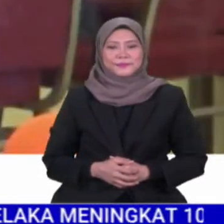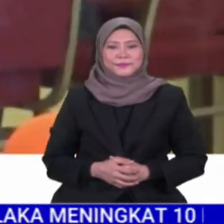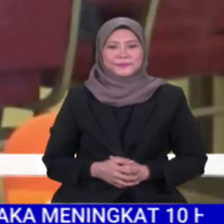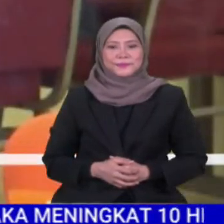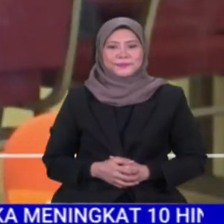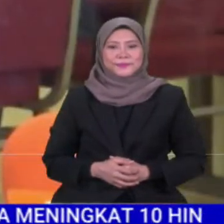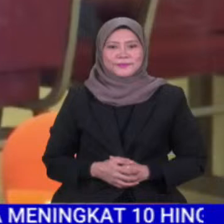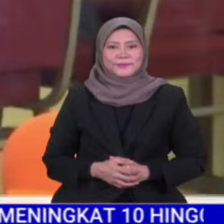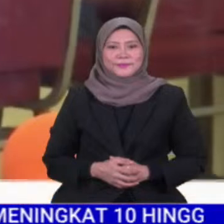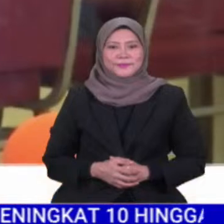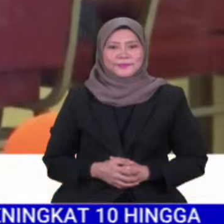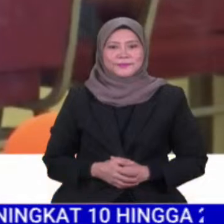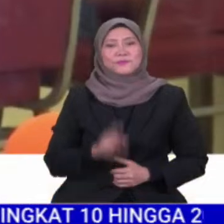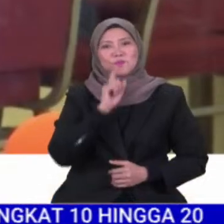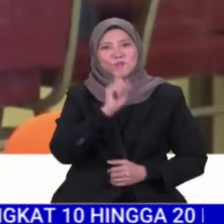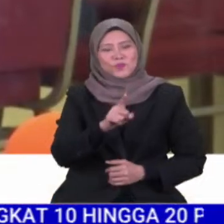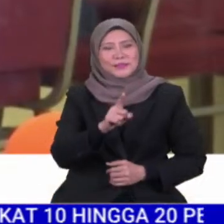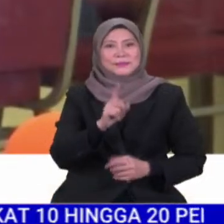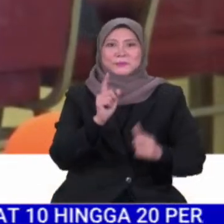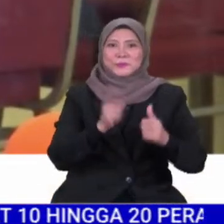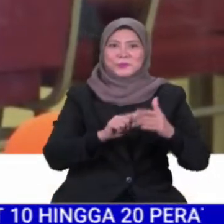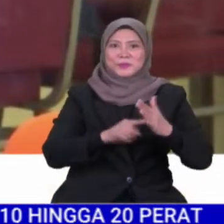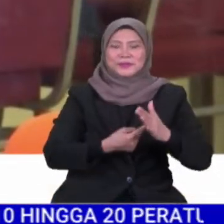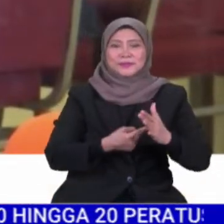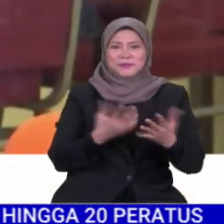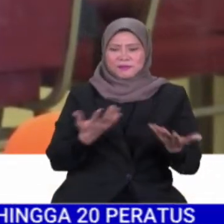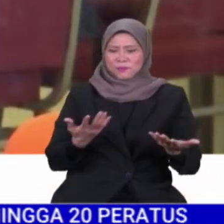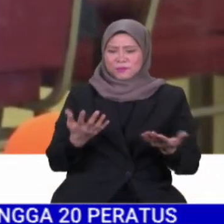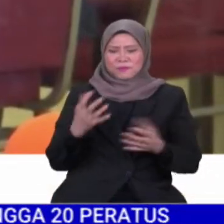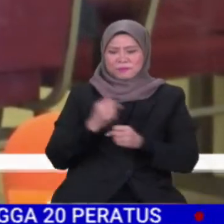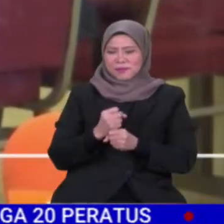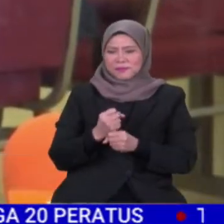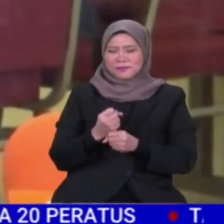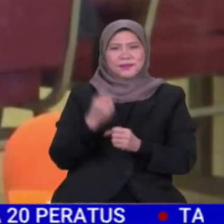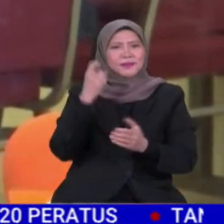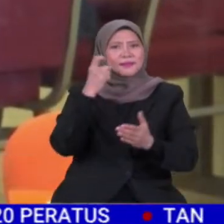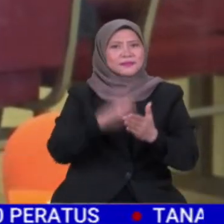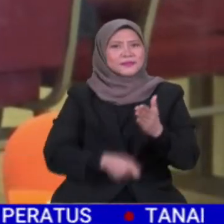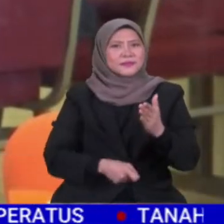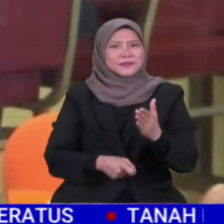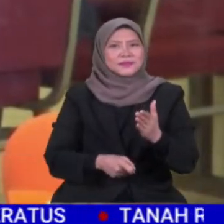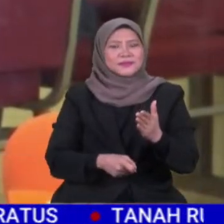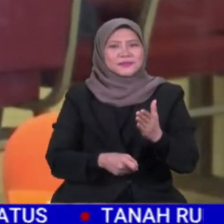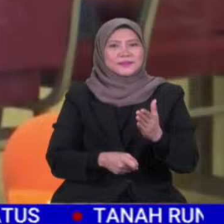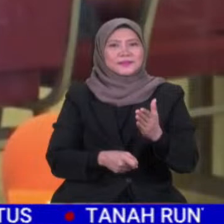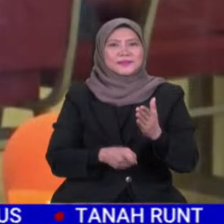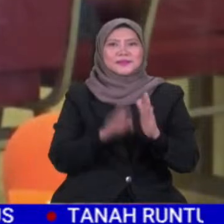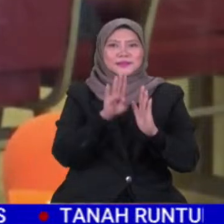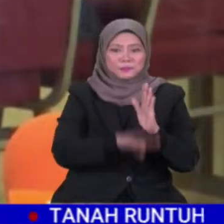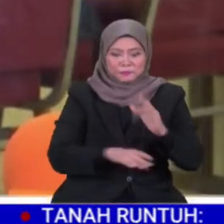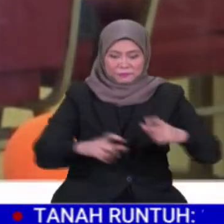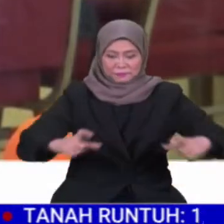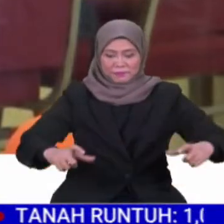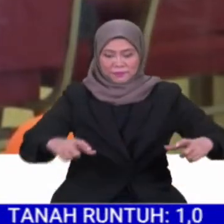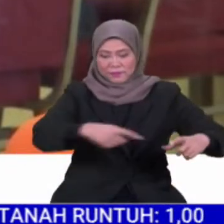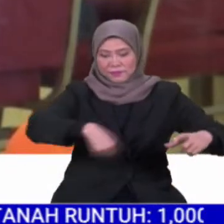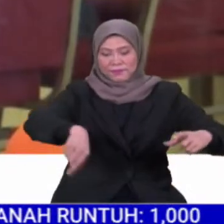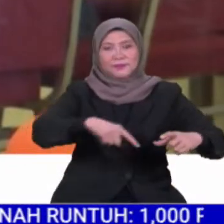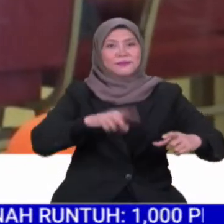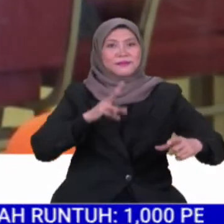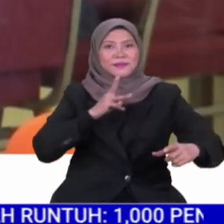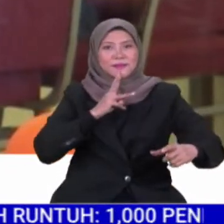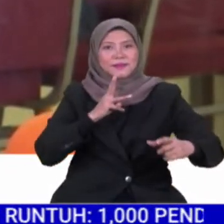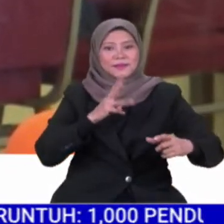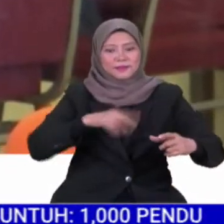Pada asasnya kita orang pun tercabar juga mana boleh dapat apa ni harga dengan sepinggan dengan siap